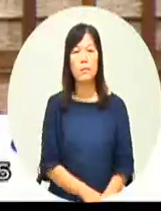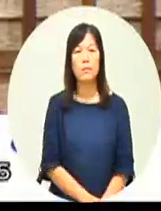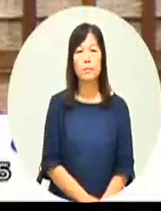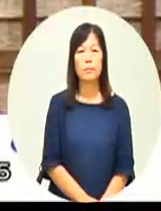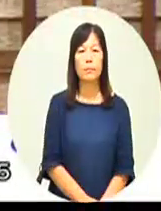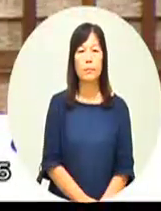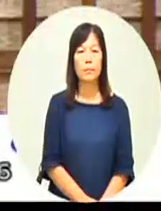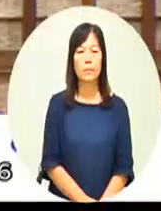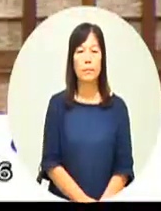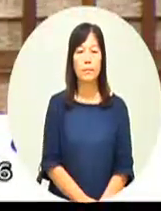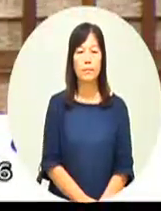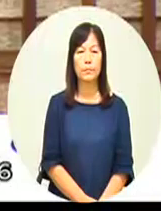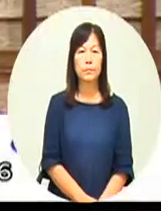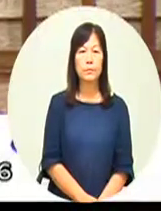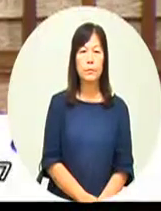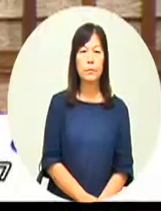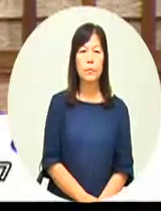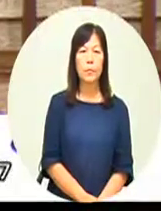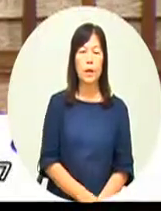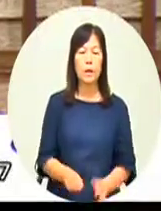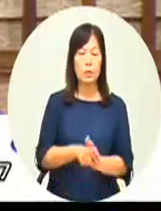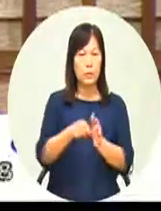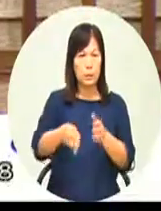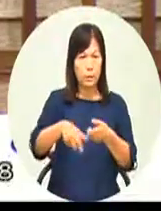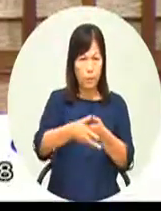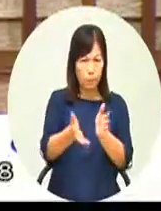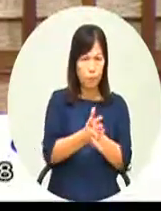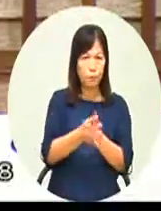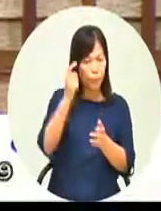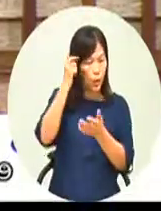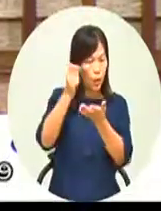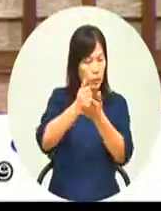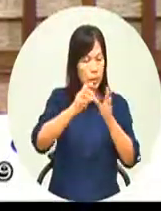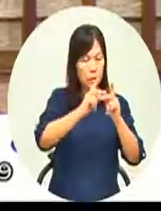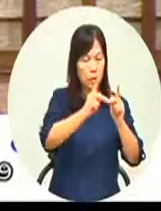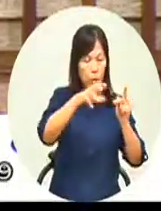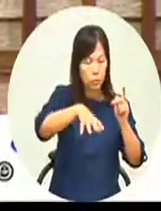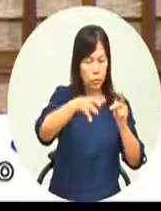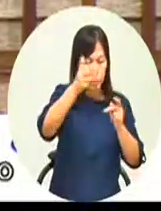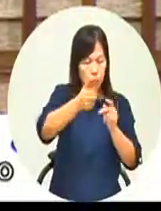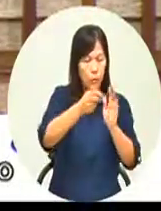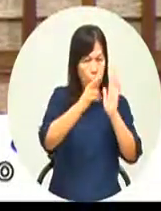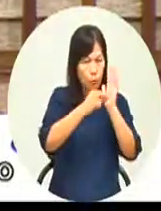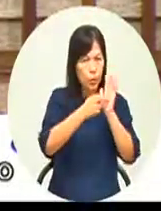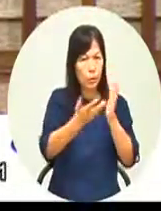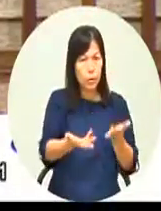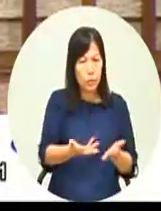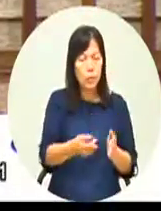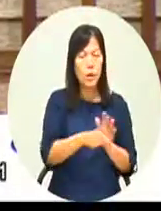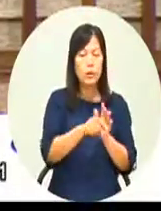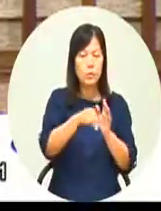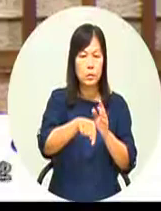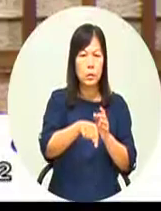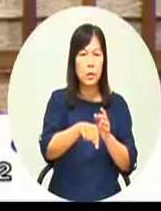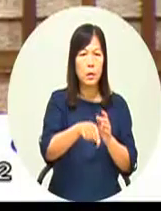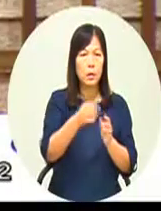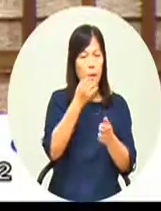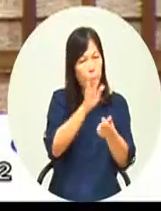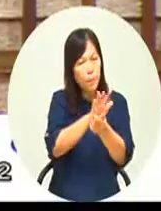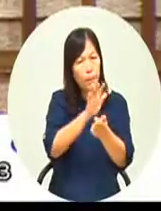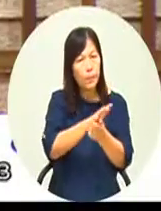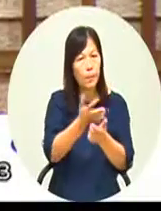土地的租金哦。在这个部分，可不可以请捷运局局长也做个说明说，是不是可以协